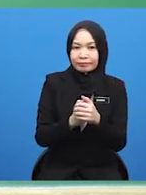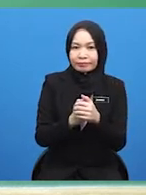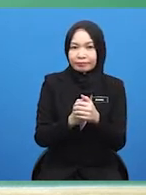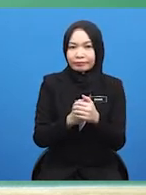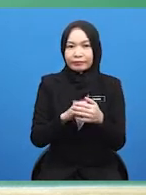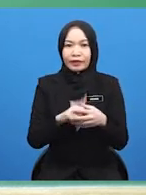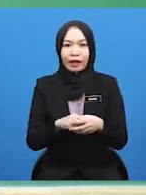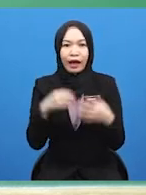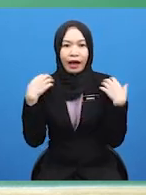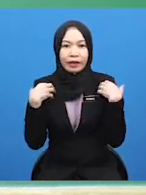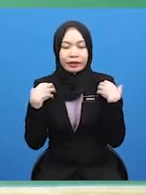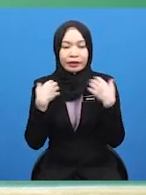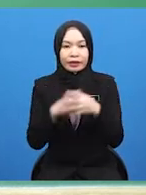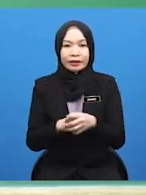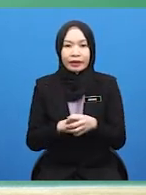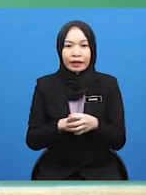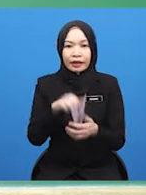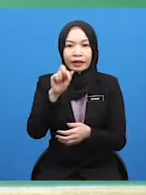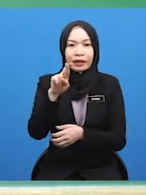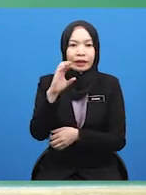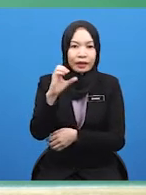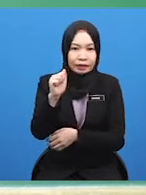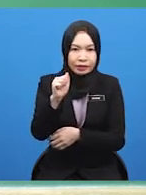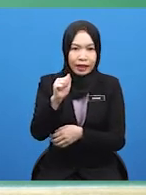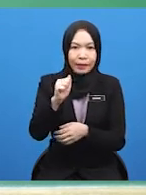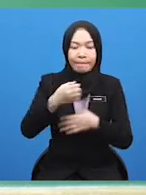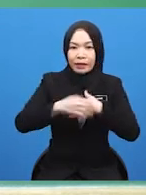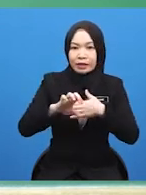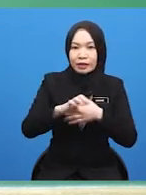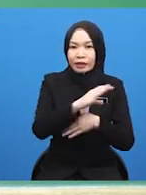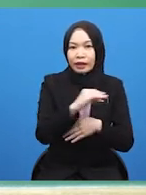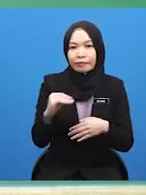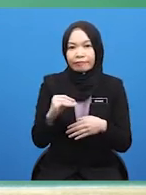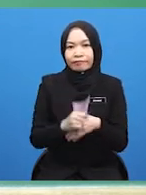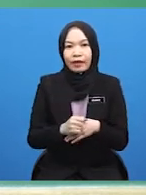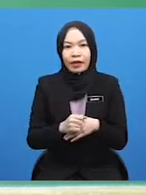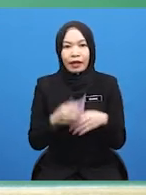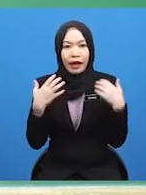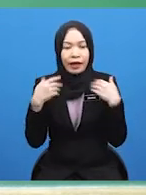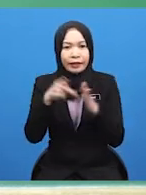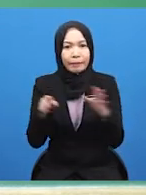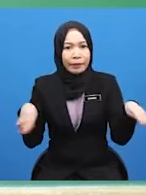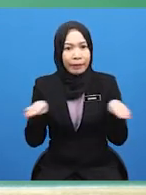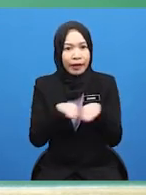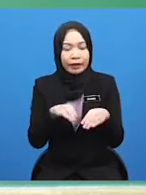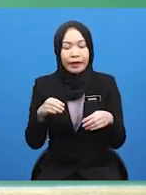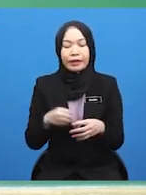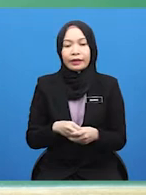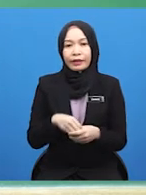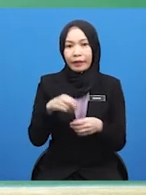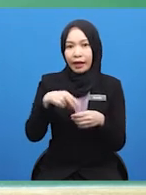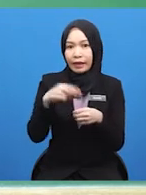dengan olahan arca, catan atau cetakan yang menjurus kepada pelbagai tujuan penghasilan